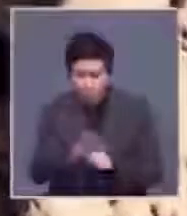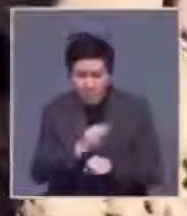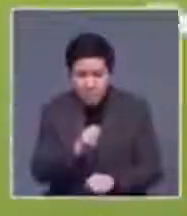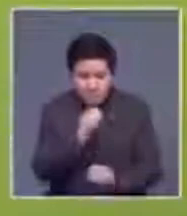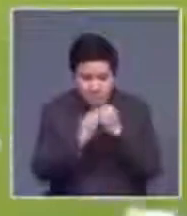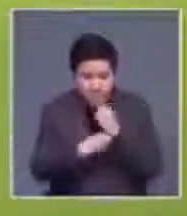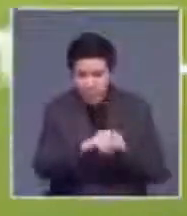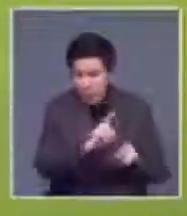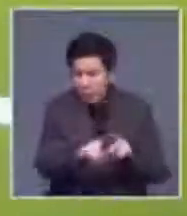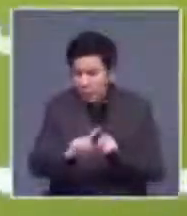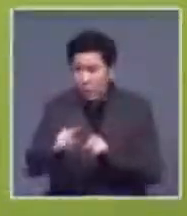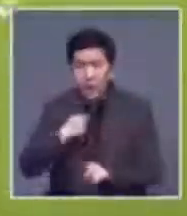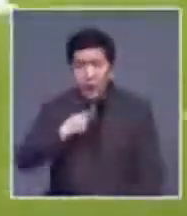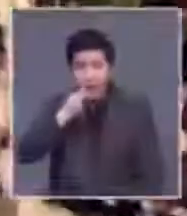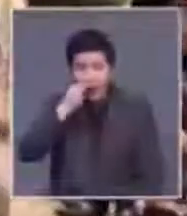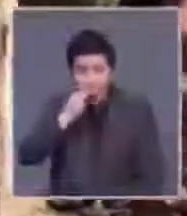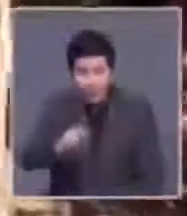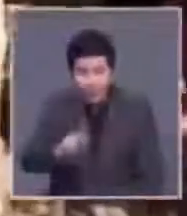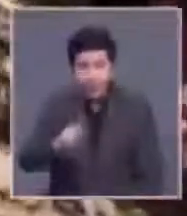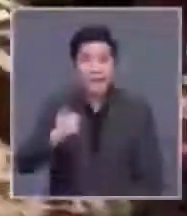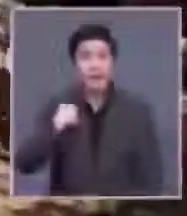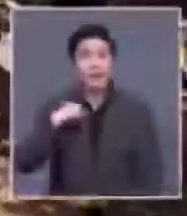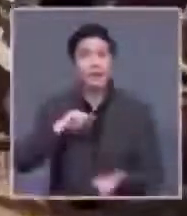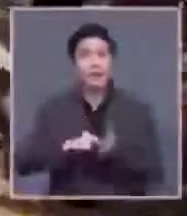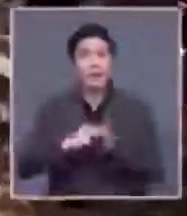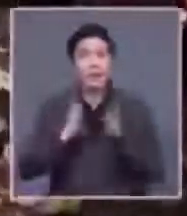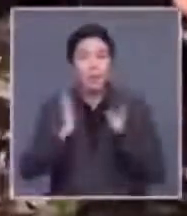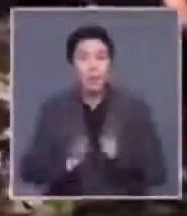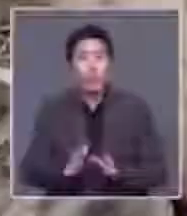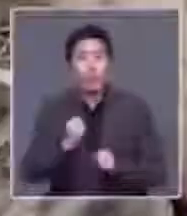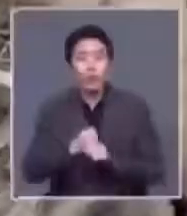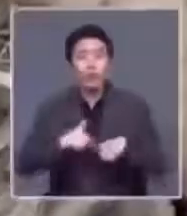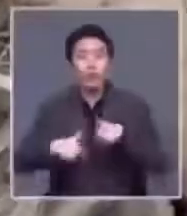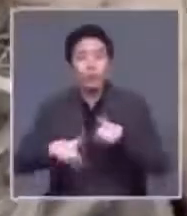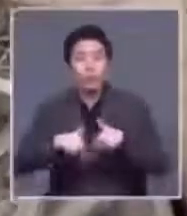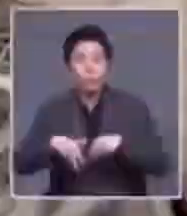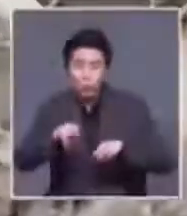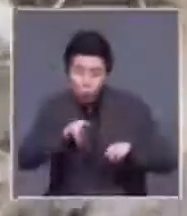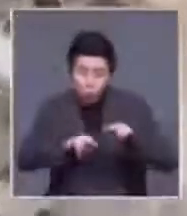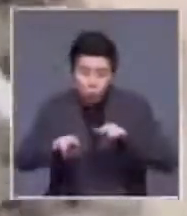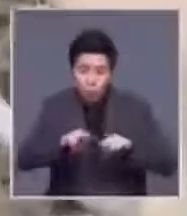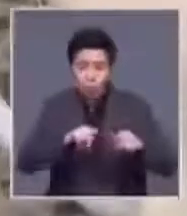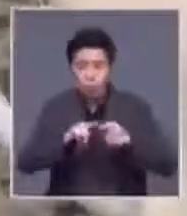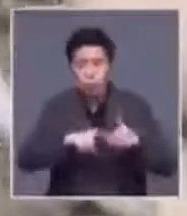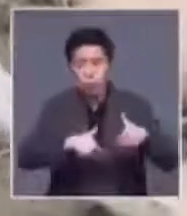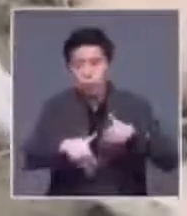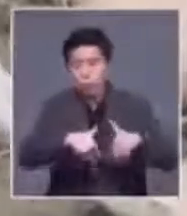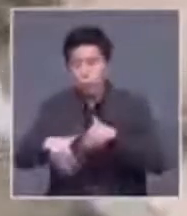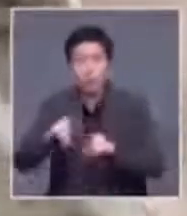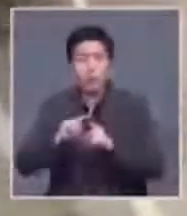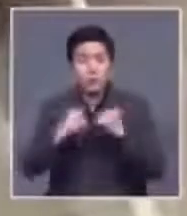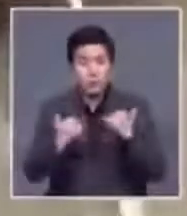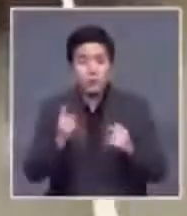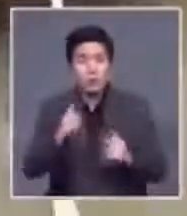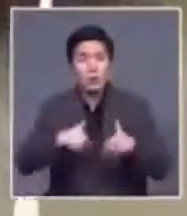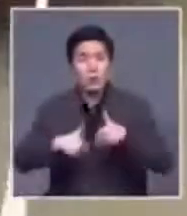มชาติที่เราได้เห็นนี้ล้วนเกิดจากความร่วมแรงร่วมใจในการดูแลสิ่งแวดล้อมของชาวบ้านทุ่งหยีเพ็งซึ่งเป็นชุมช